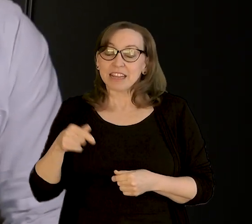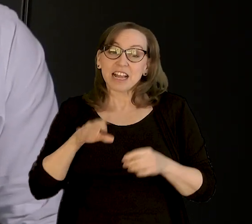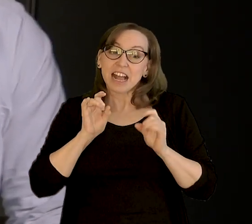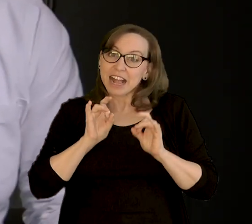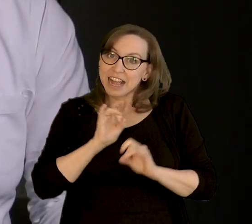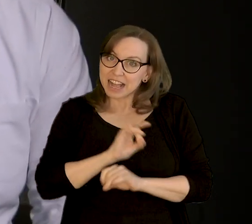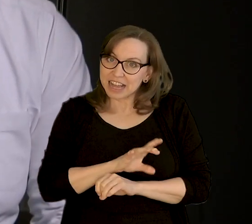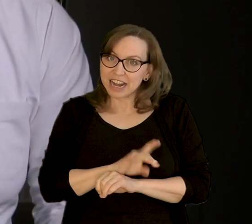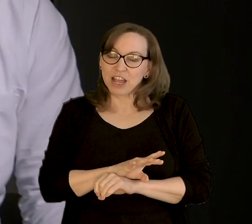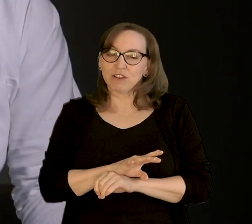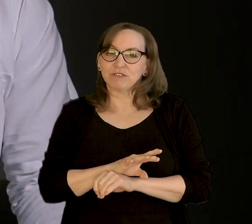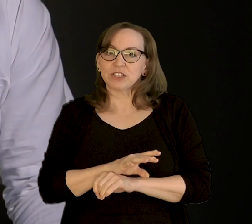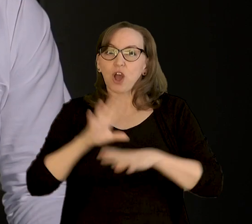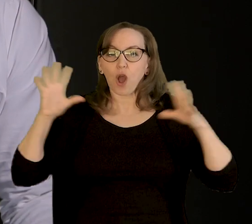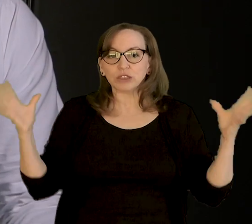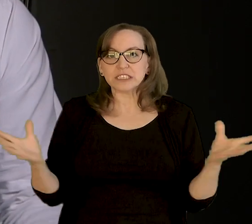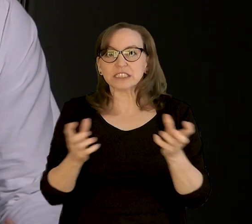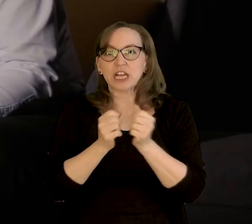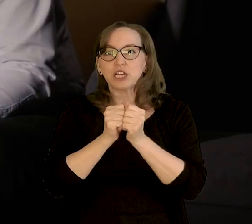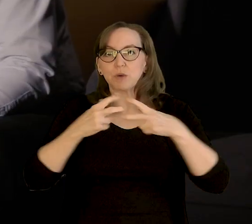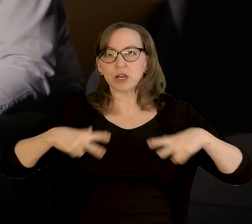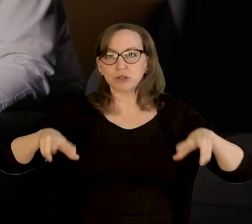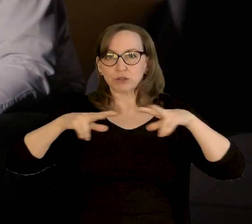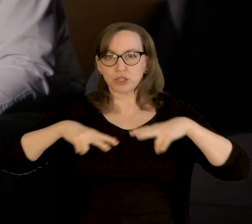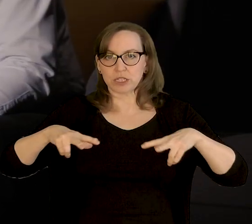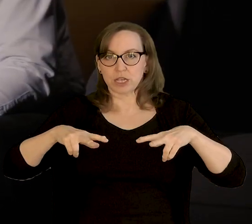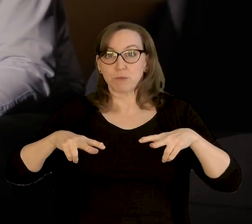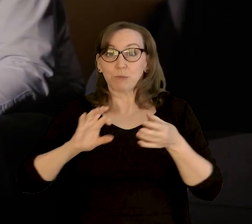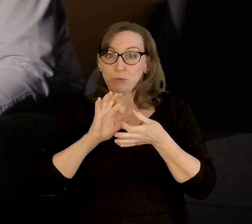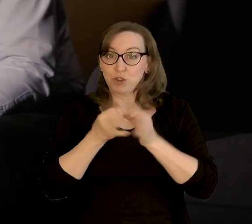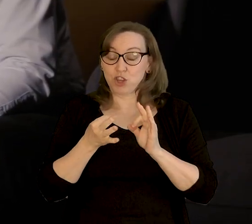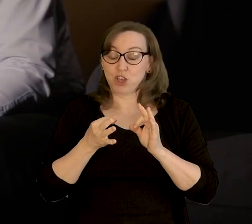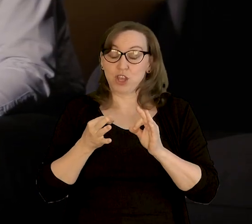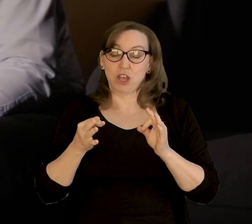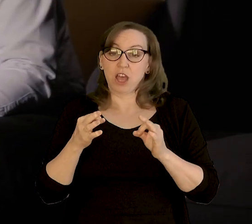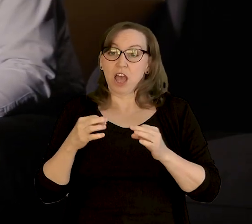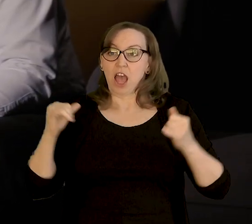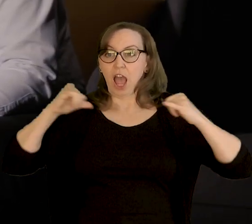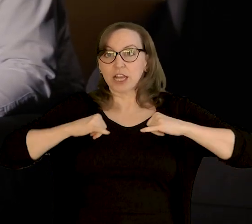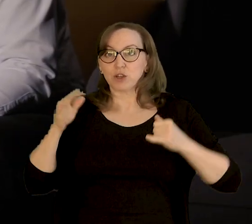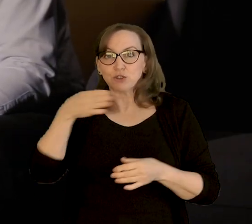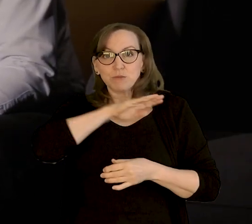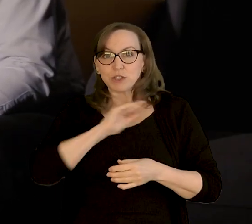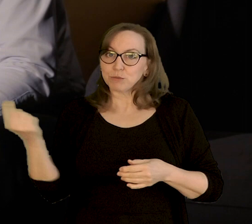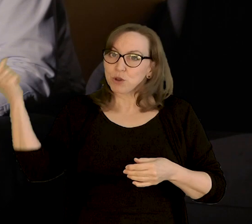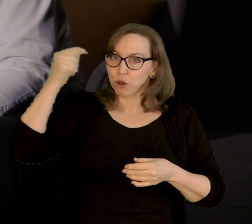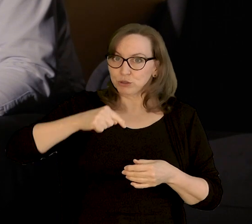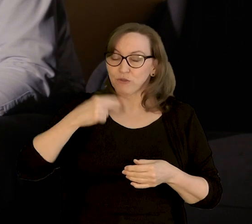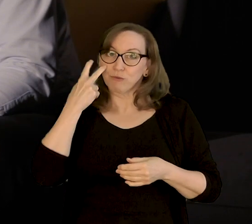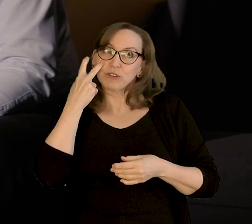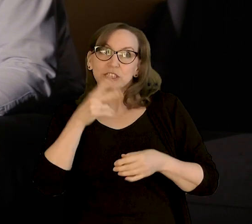krew ocaliła rodziny, bo gdy przechodził anioł śmierci, widząc tę krew,